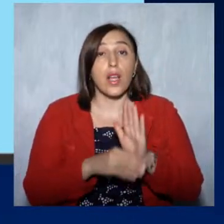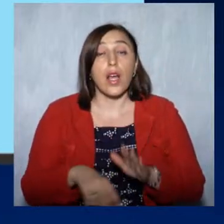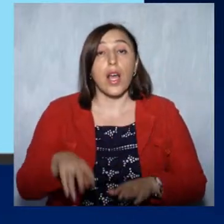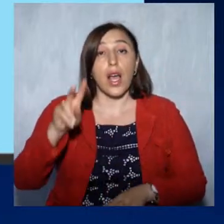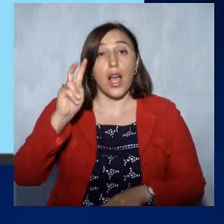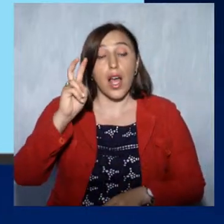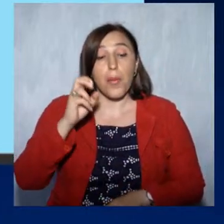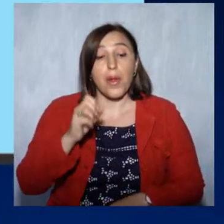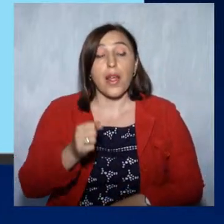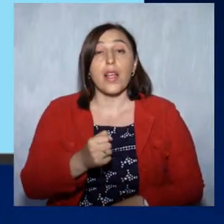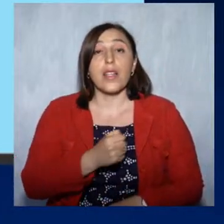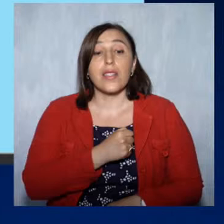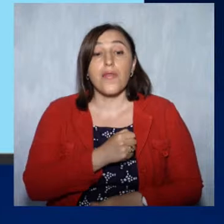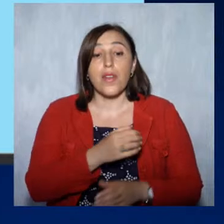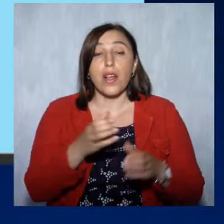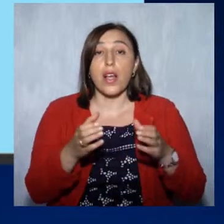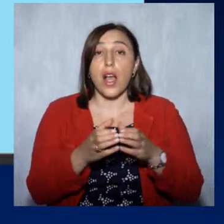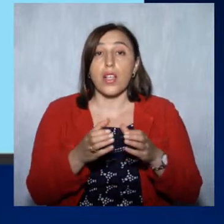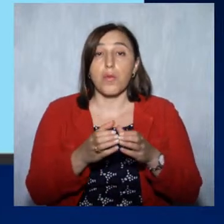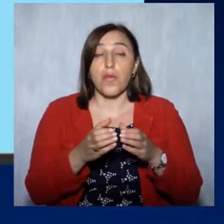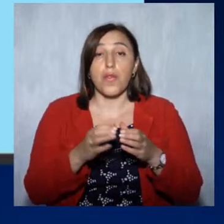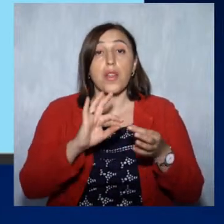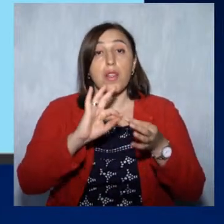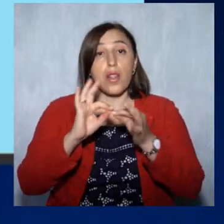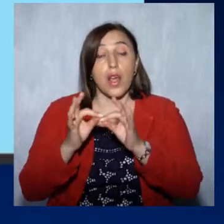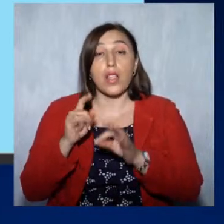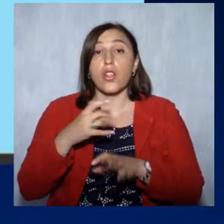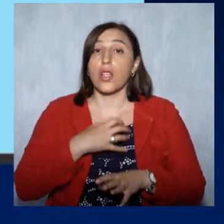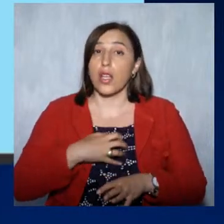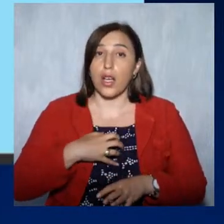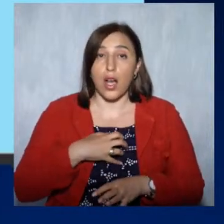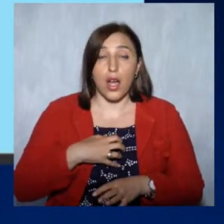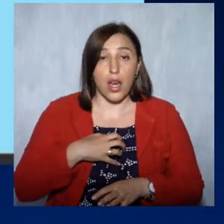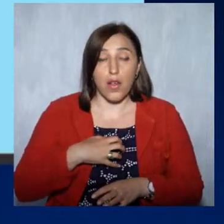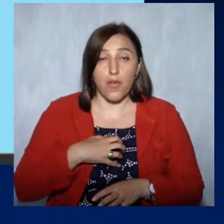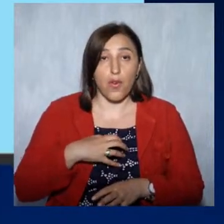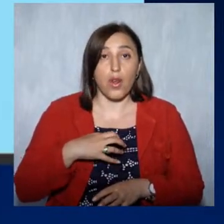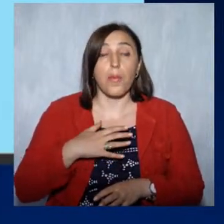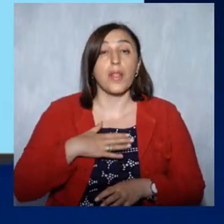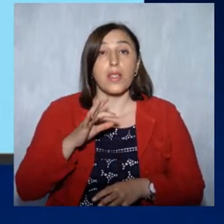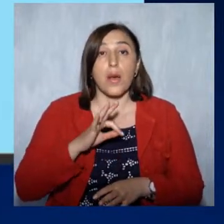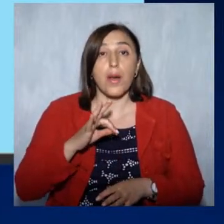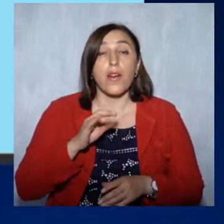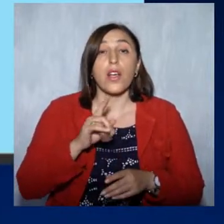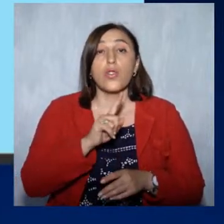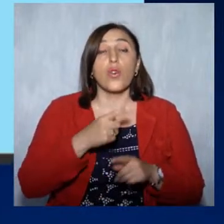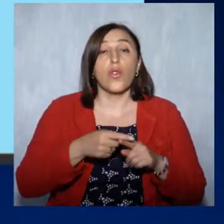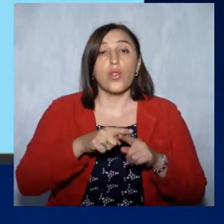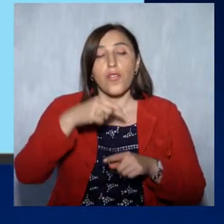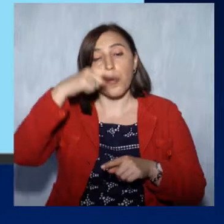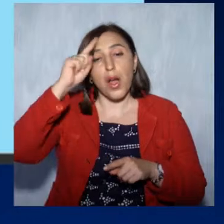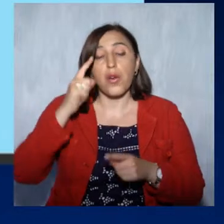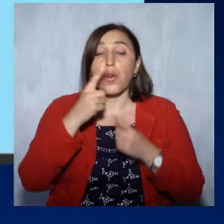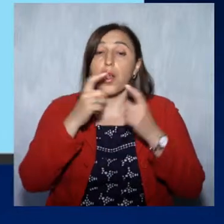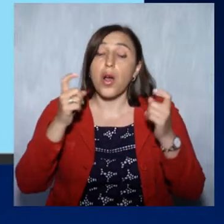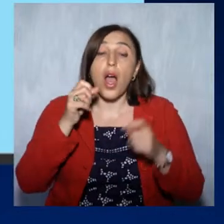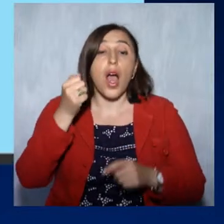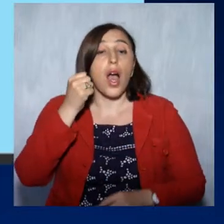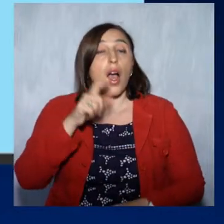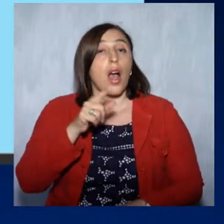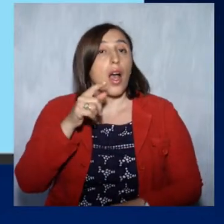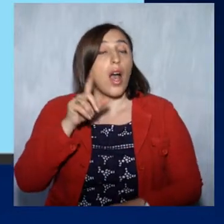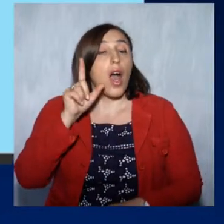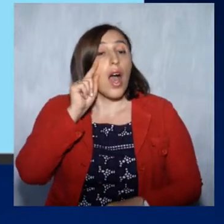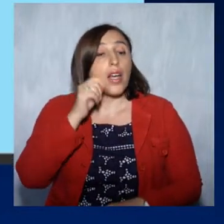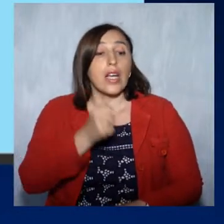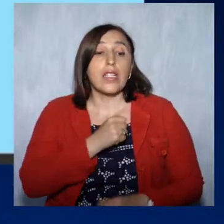Ղարաբաղի զինված կազմավորումներ արտահայտությունը, դա կարևոր շեշտադրում է Բաքվից անդադար հնչող հայտարարությունների ֆոնին, թե հայկական զորքերը պետք